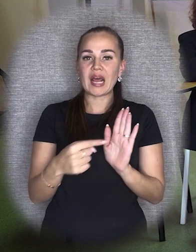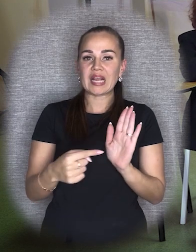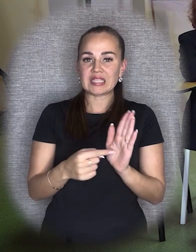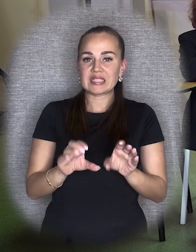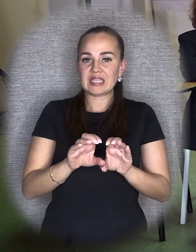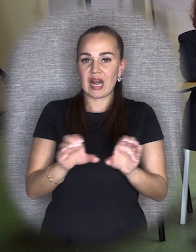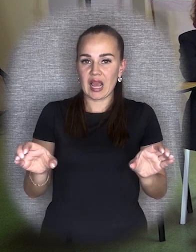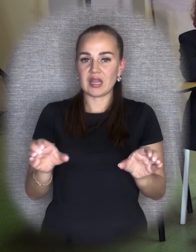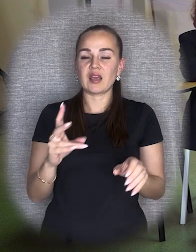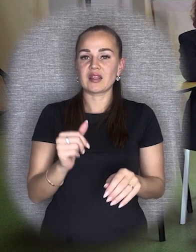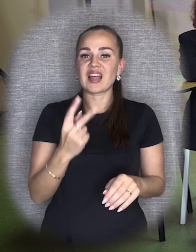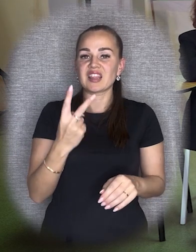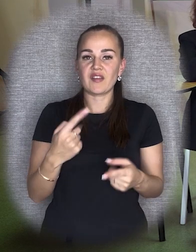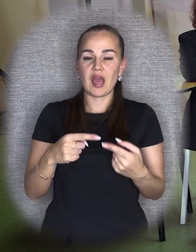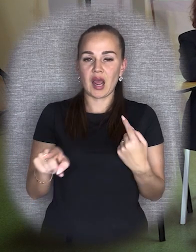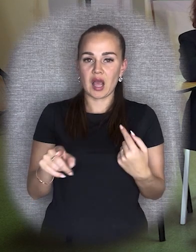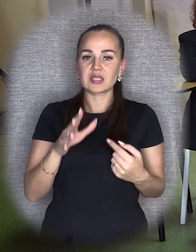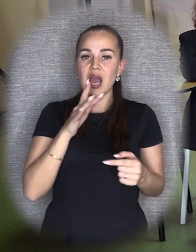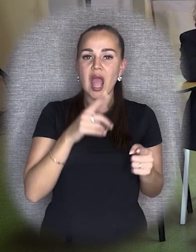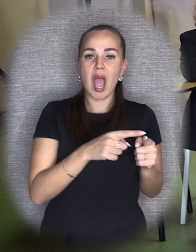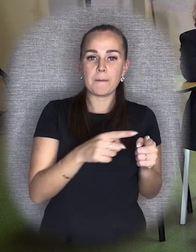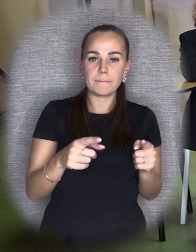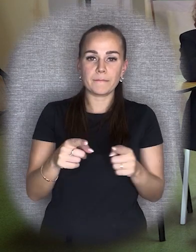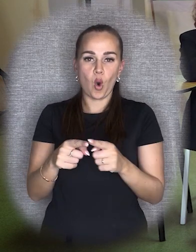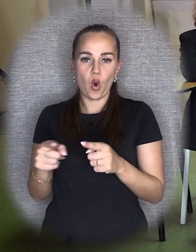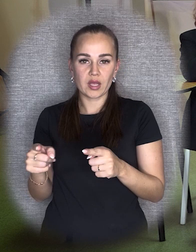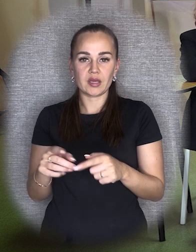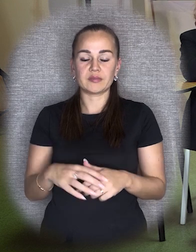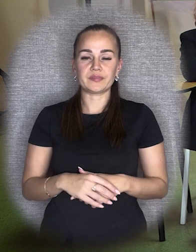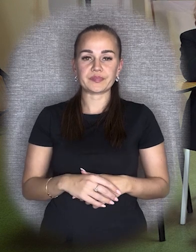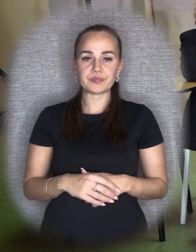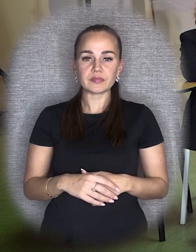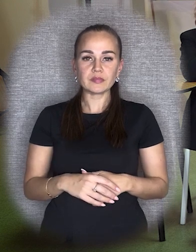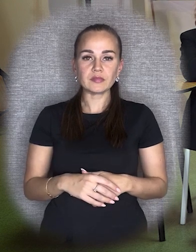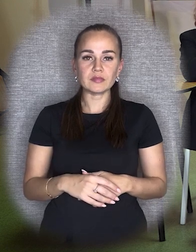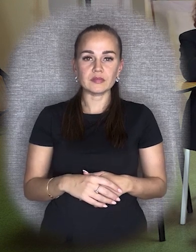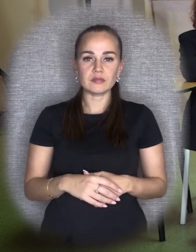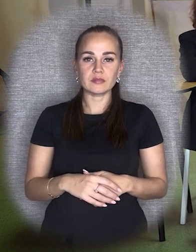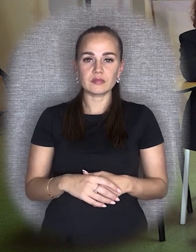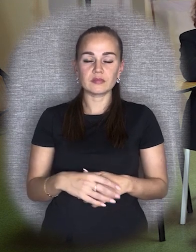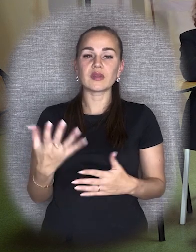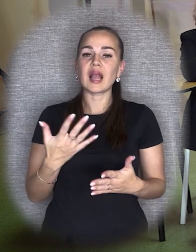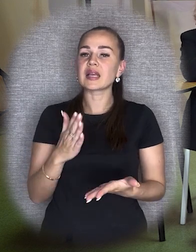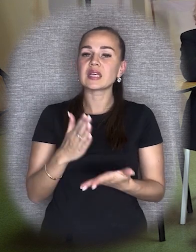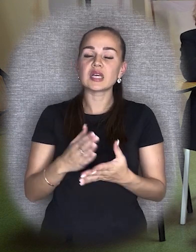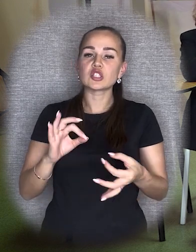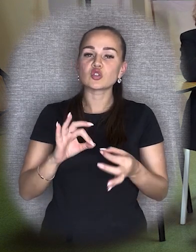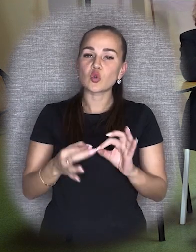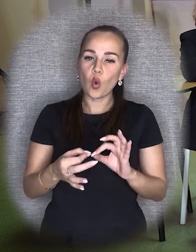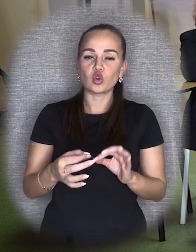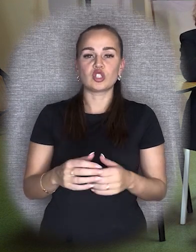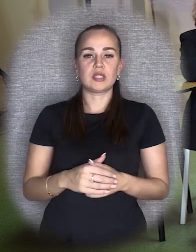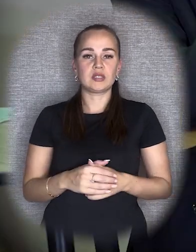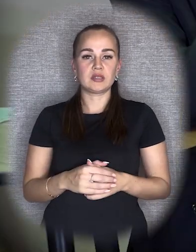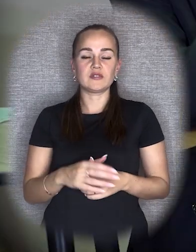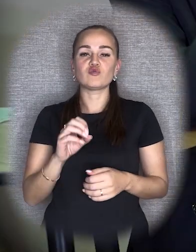две разные эпохи? Как экспонируют скульптуру? Какие есть сложности, препятствия? В